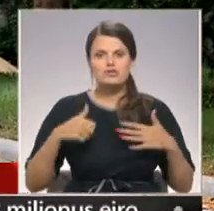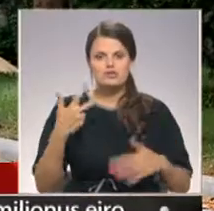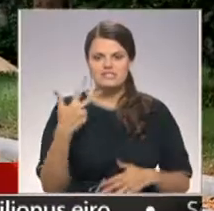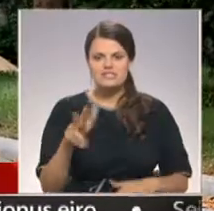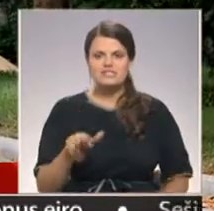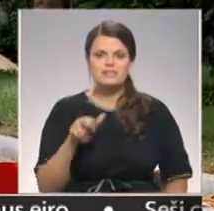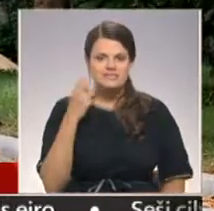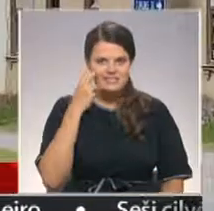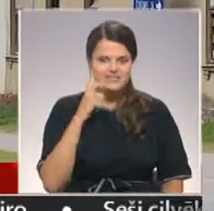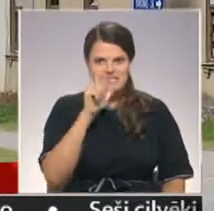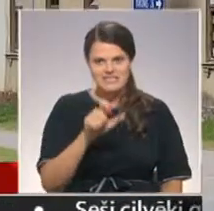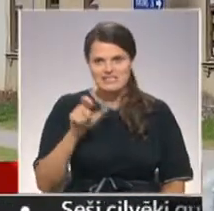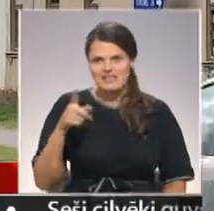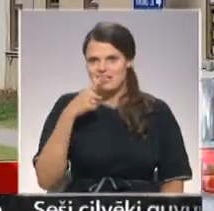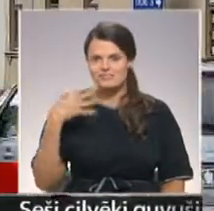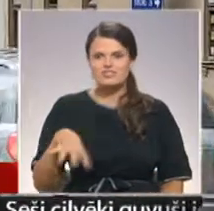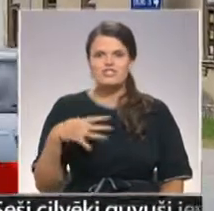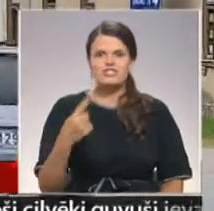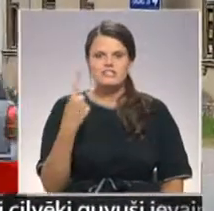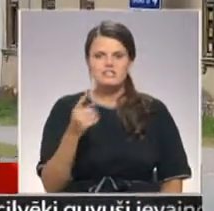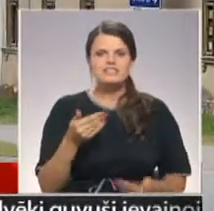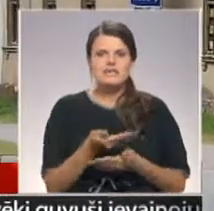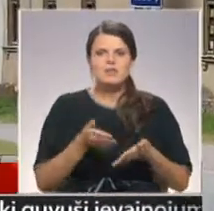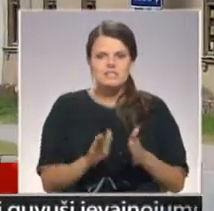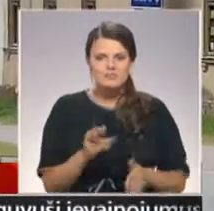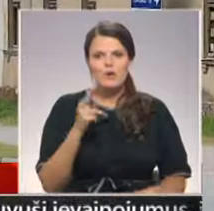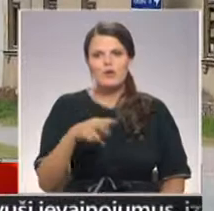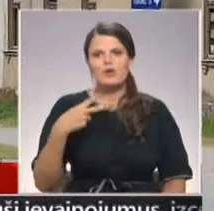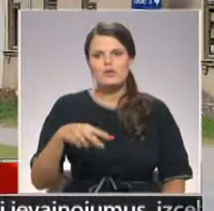1863 pensijas vecuma cilvēku, 141 jaundzimušais un